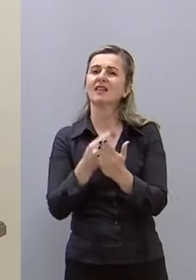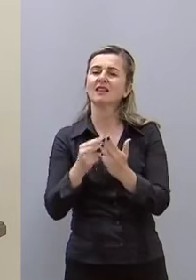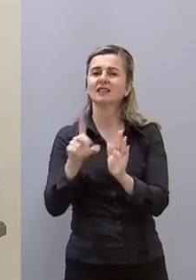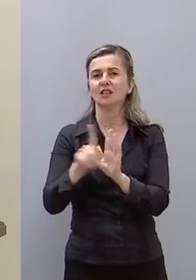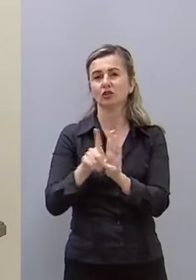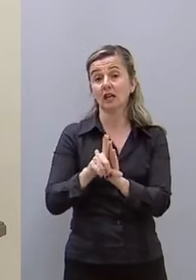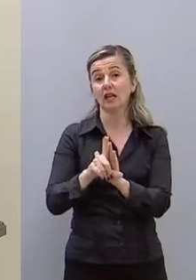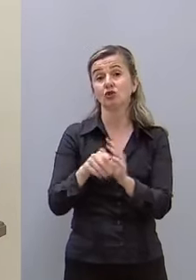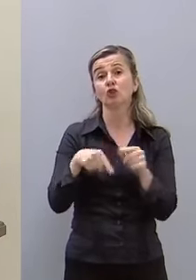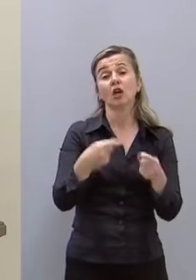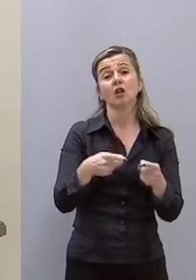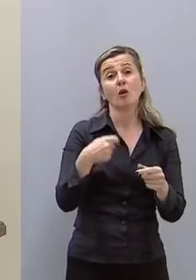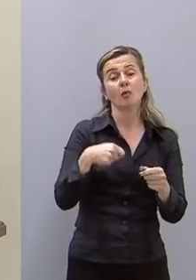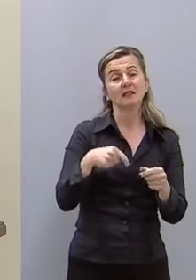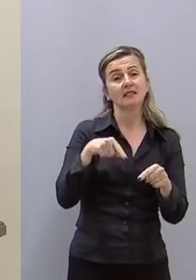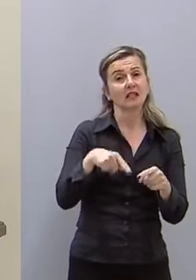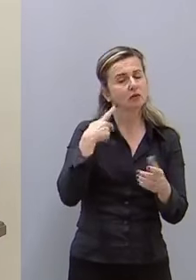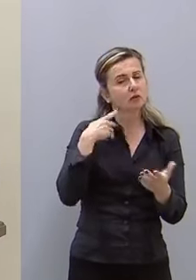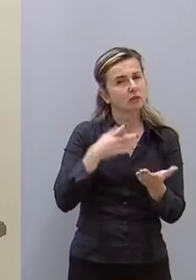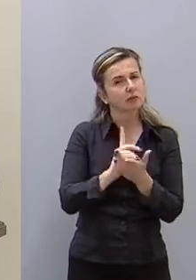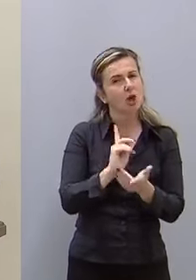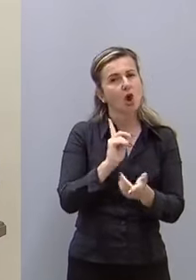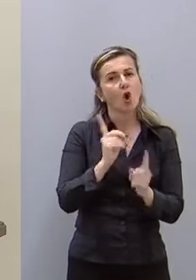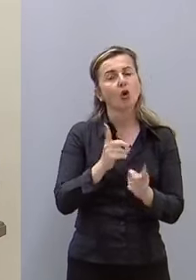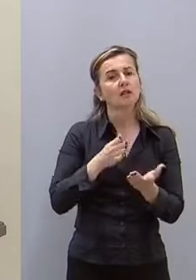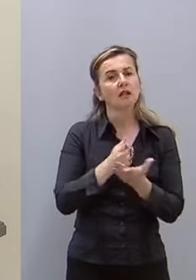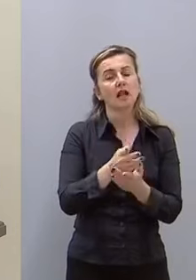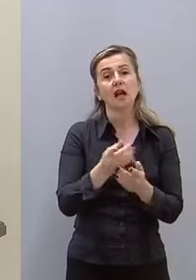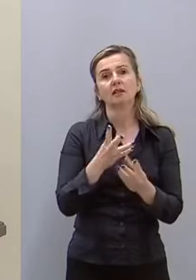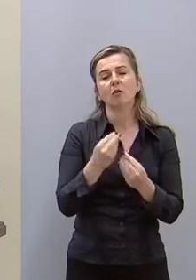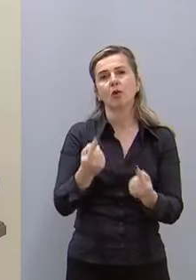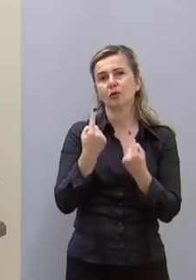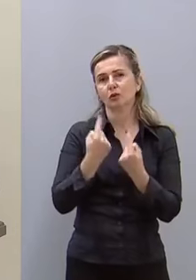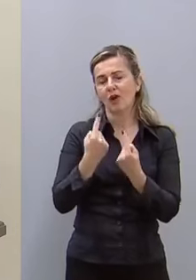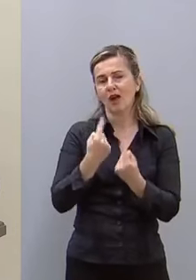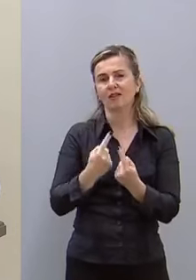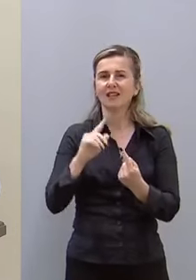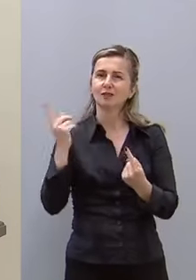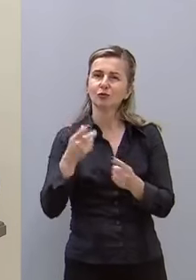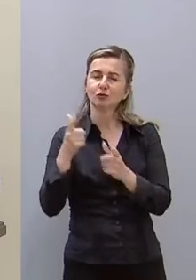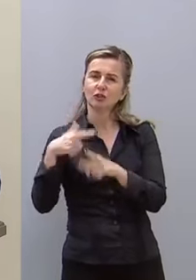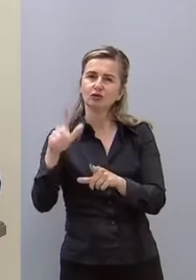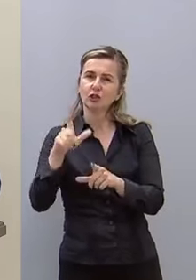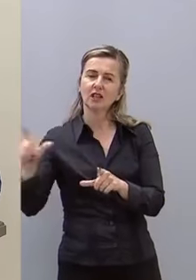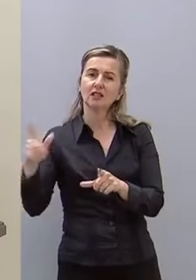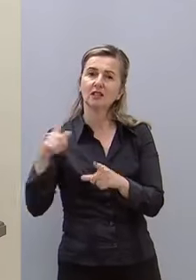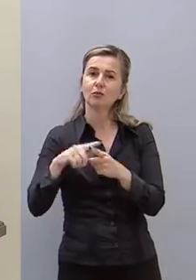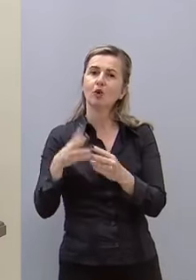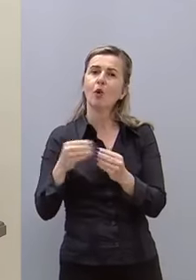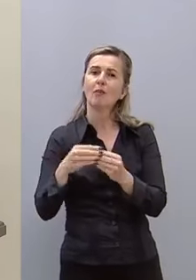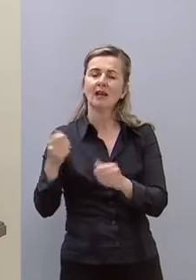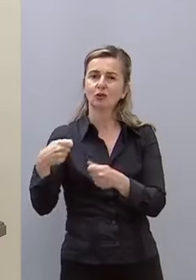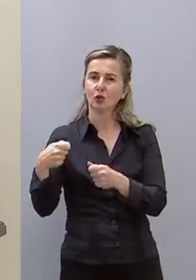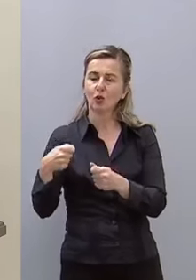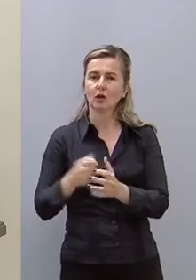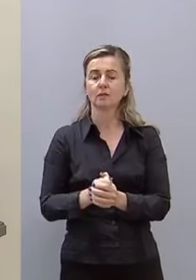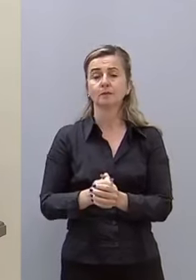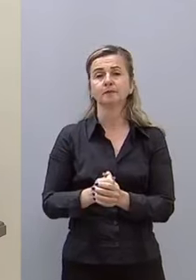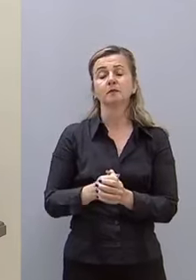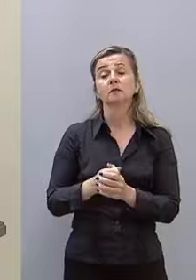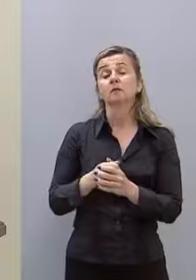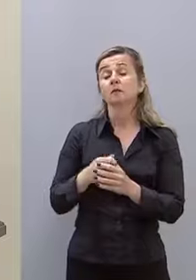questa ordinanza che è molto attesa dai cittadini e degli operatori economici ci dà le anticipazioni si